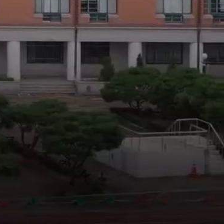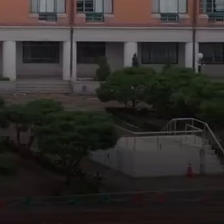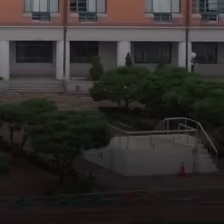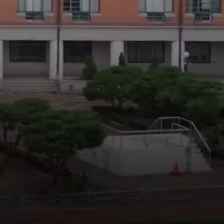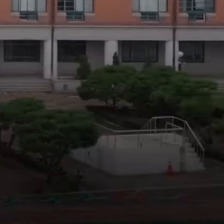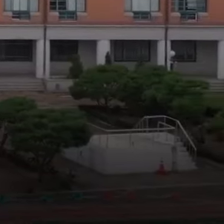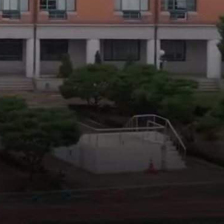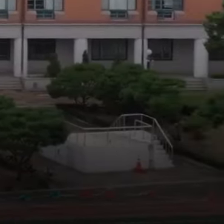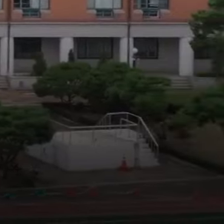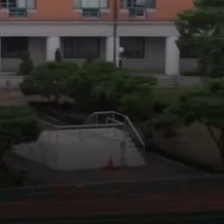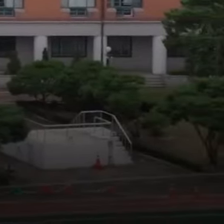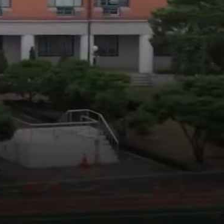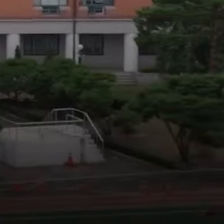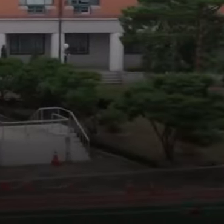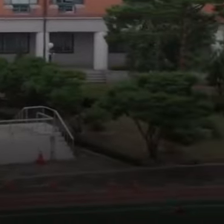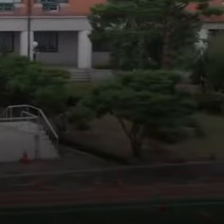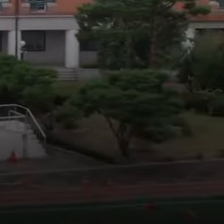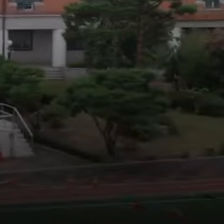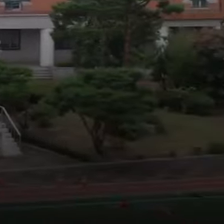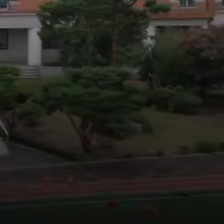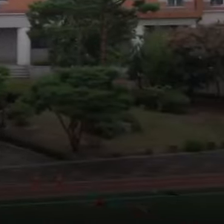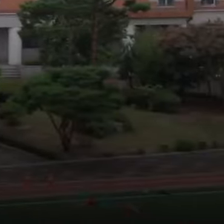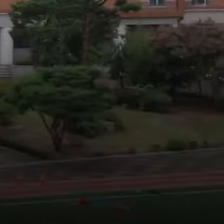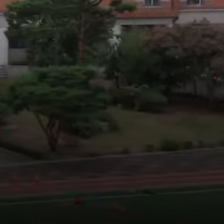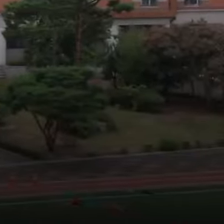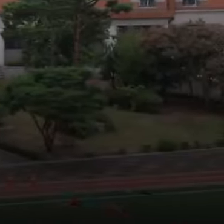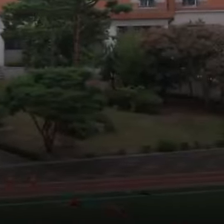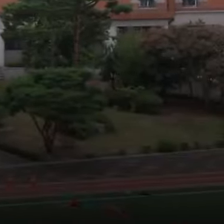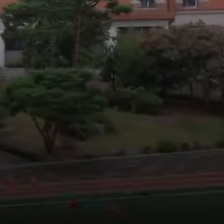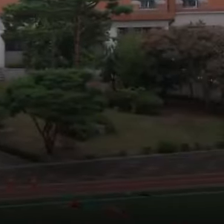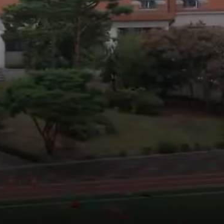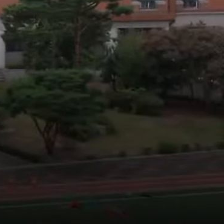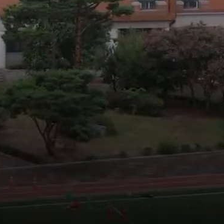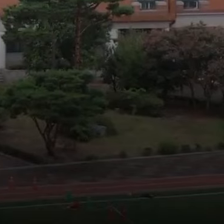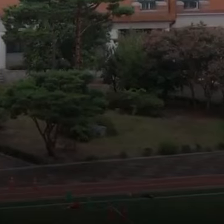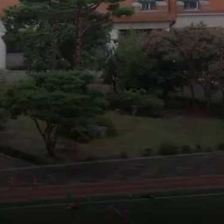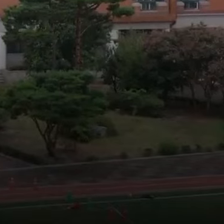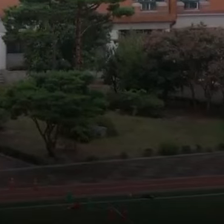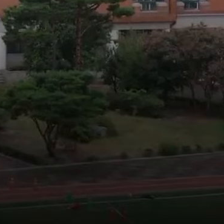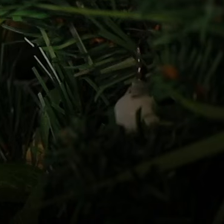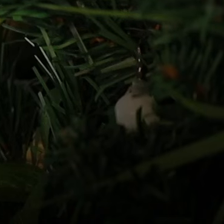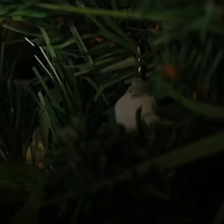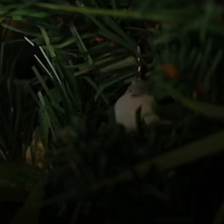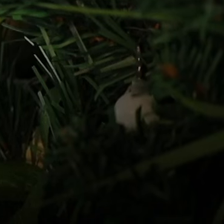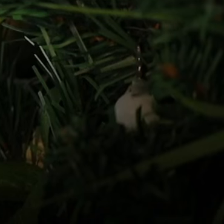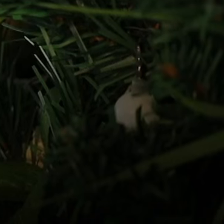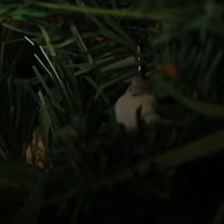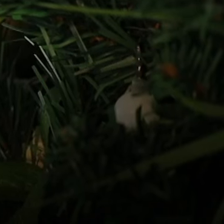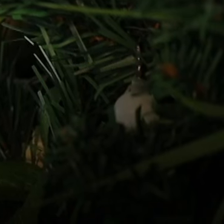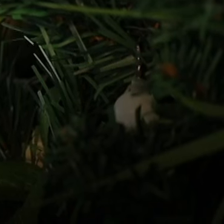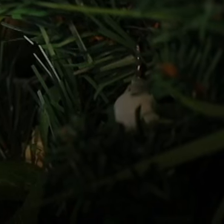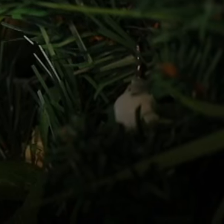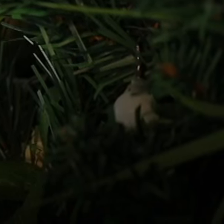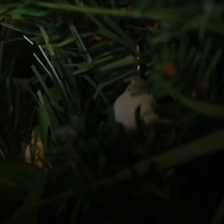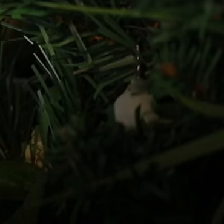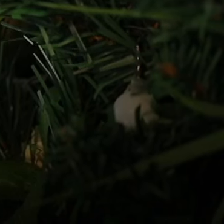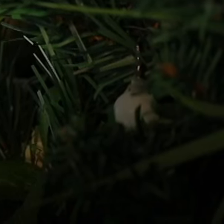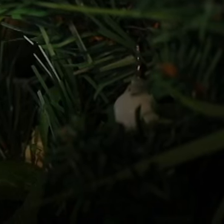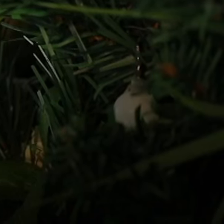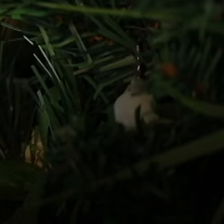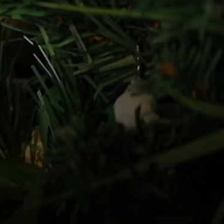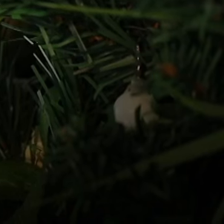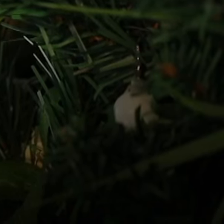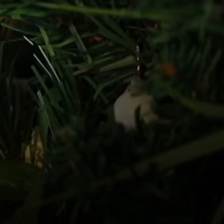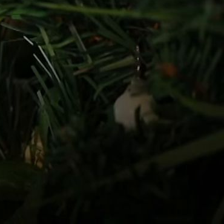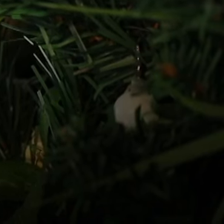아이들은 지금 심리 상담을 받고 있습니다. 그림을 그리는 시간입니다. 그냥 학교 위클래스